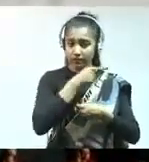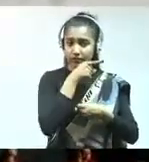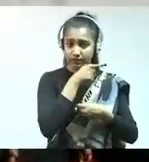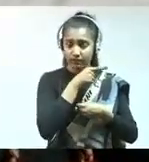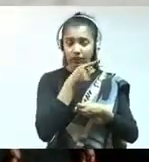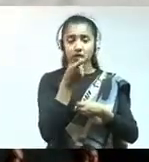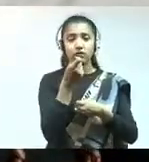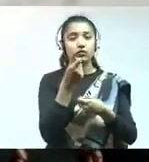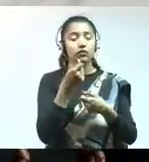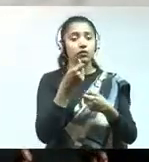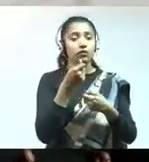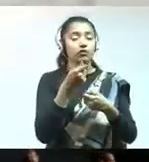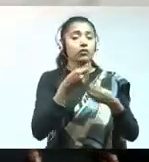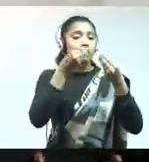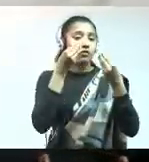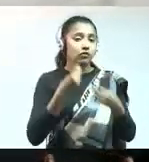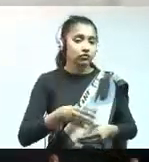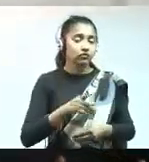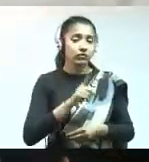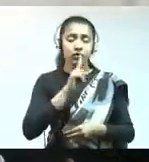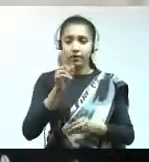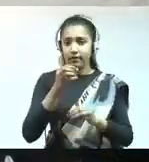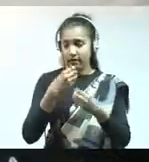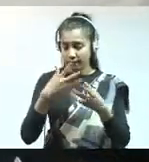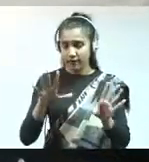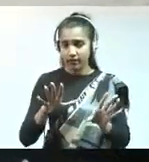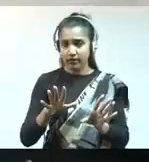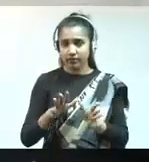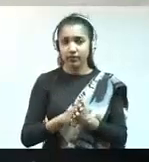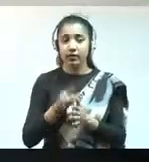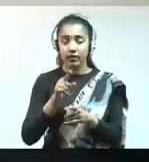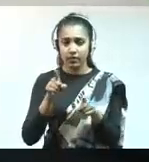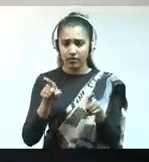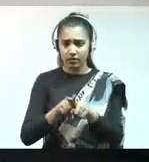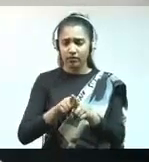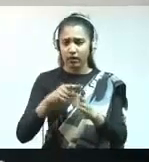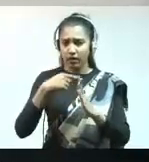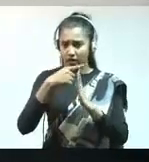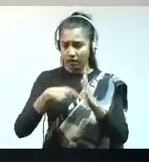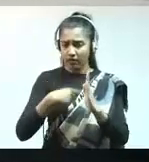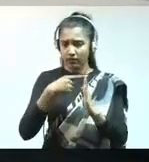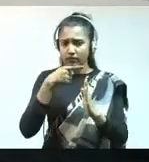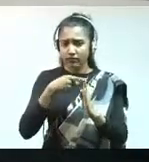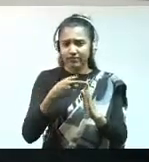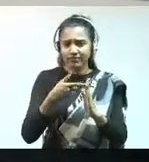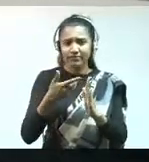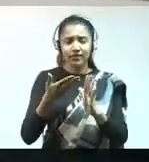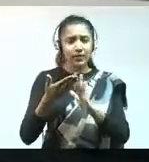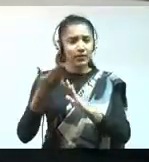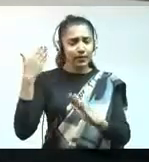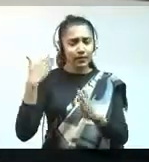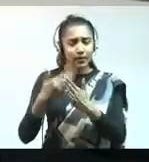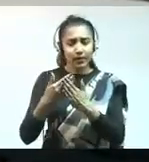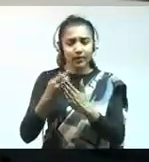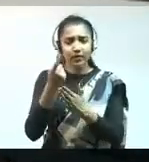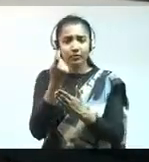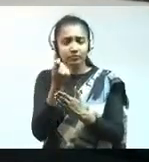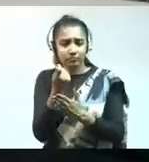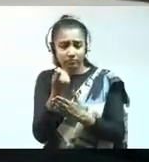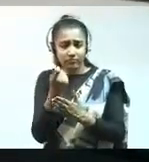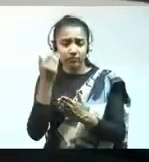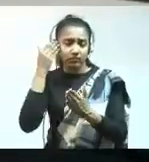ආර්ථික බංකොලොත් බව ප්‍රකාශ කළා. එතෙක් රට භුක්තිබිඳි මොනයම් හෝ ආර්ථික ස්වාධිපත්‍යයක්